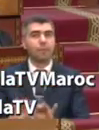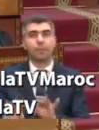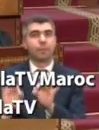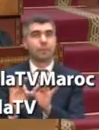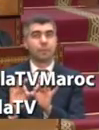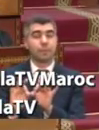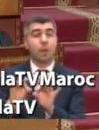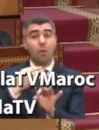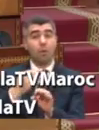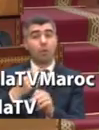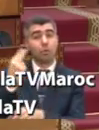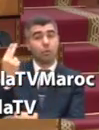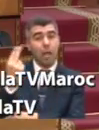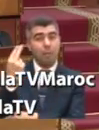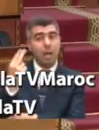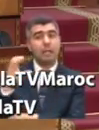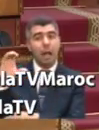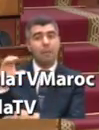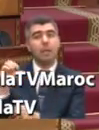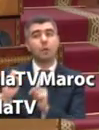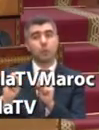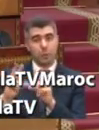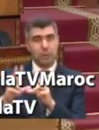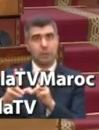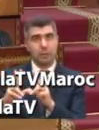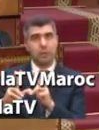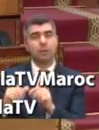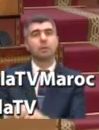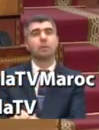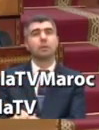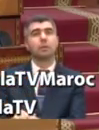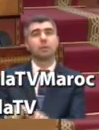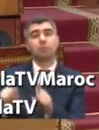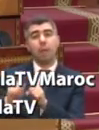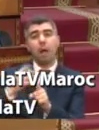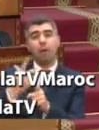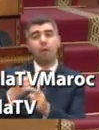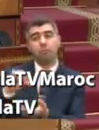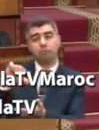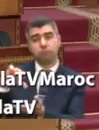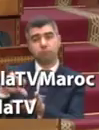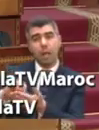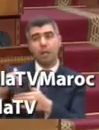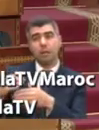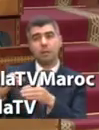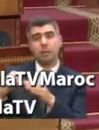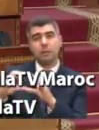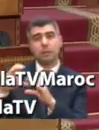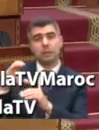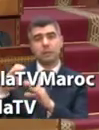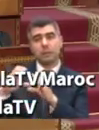الجامعات متواجدة بمدينة الدار البيضاء، فعلا، ولكن بالنسبة للإقليم ما فيش وسائل مواصلات،